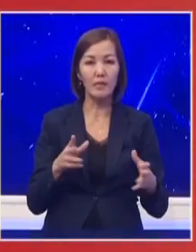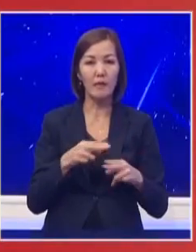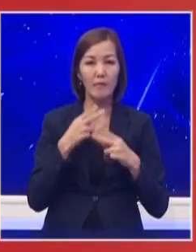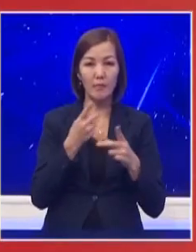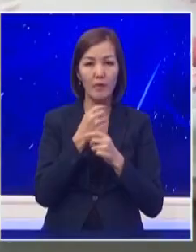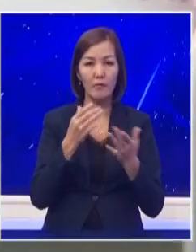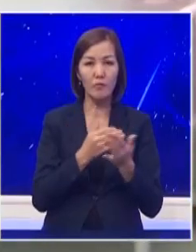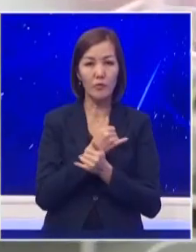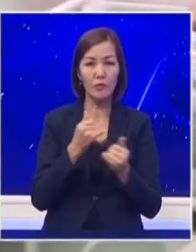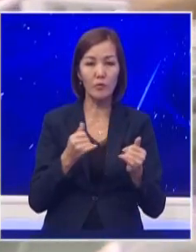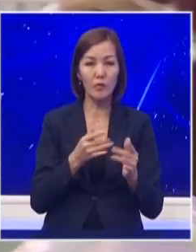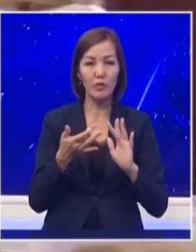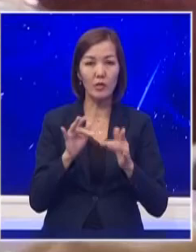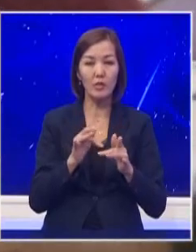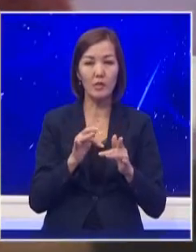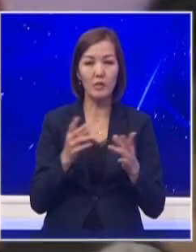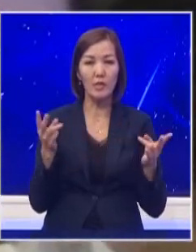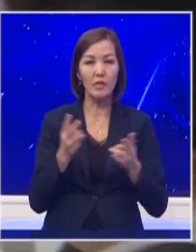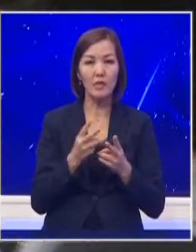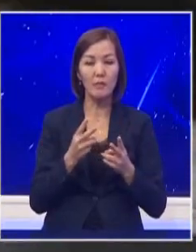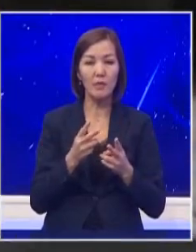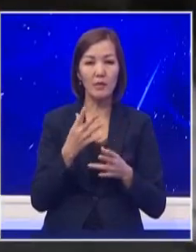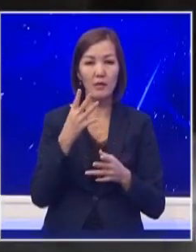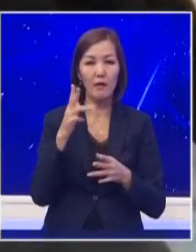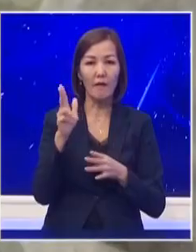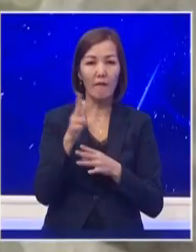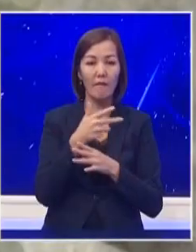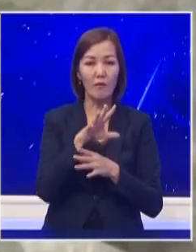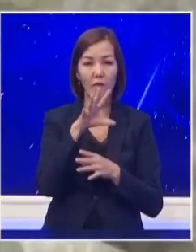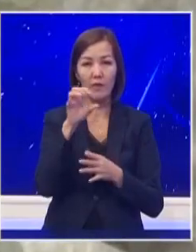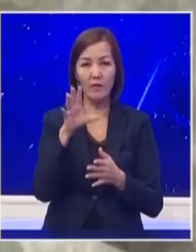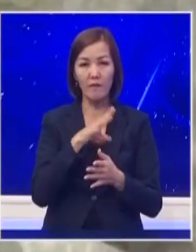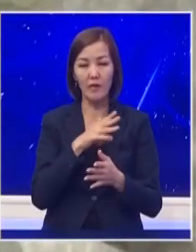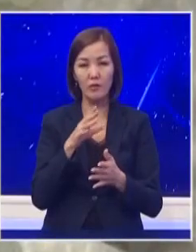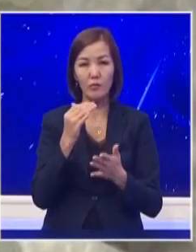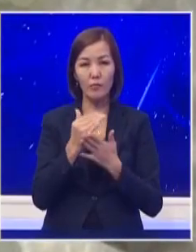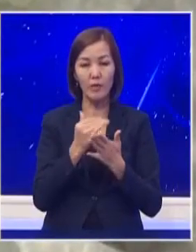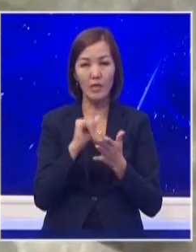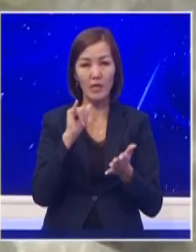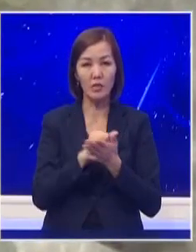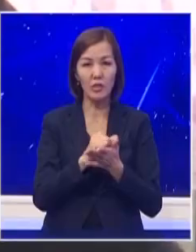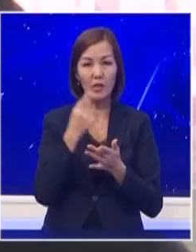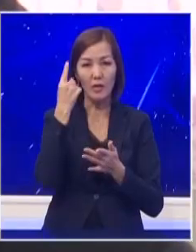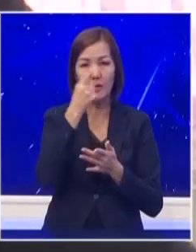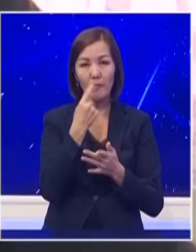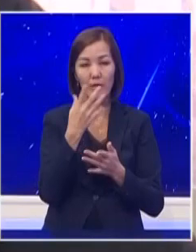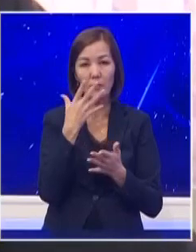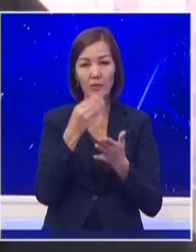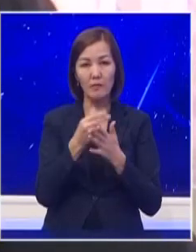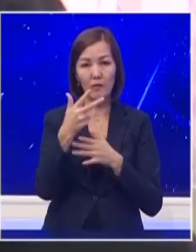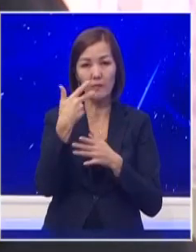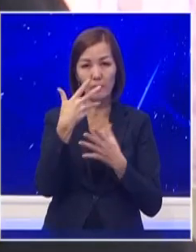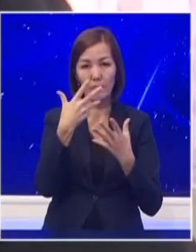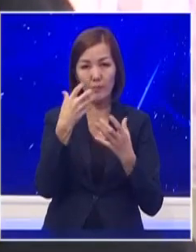данной услуги через интернет заявителю необходимо пройти видео верификацию в приложении то есть показать свое лицо на камеру